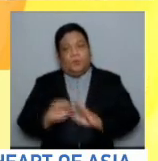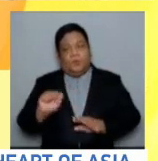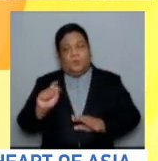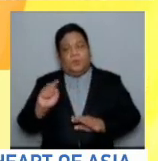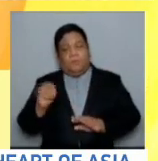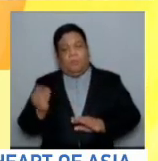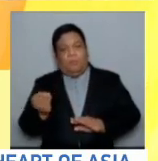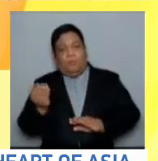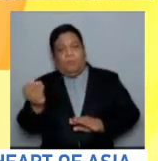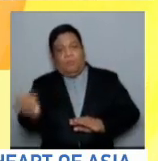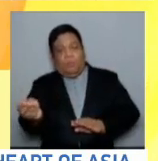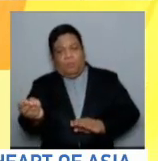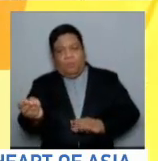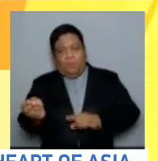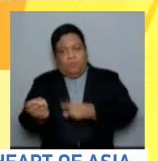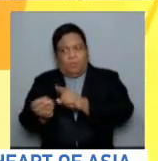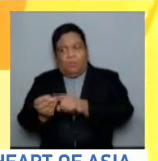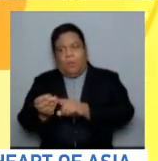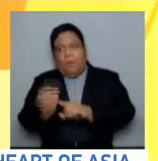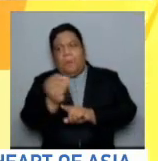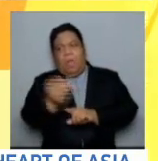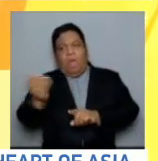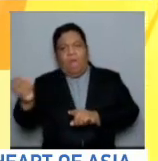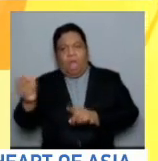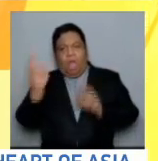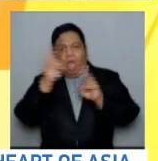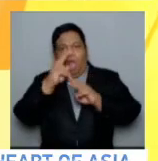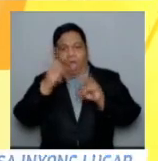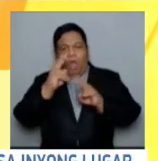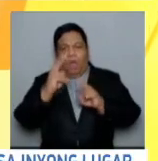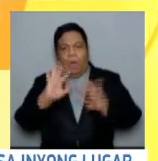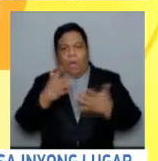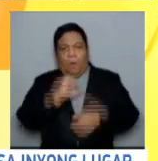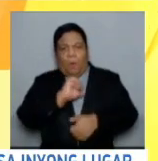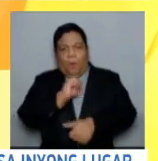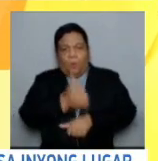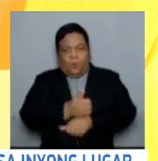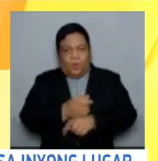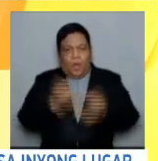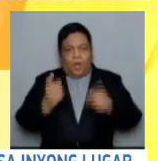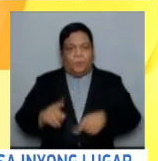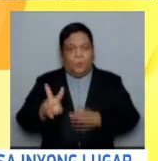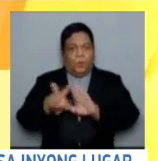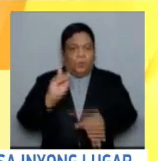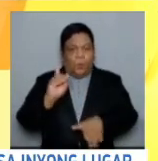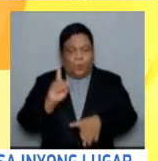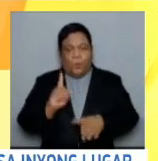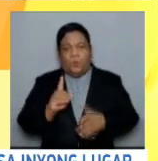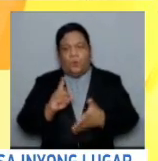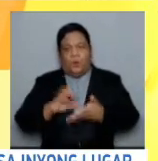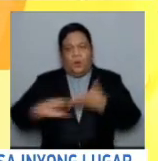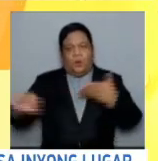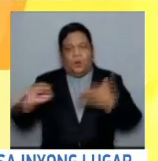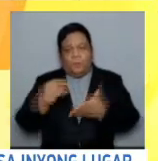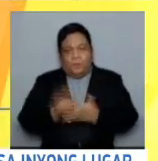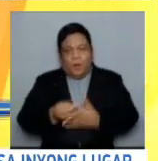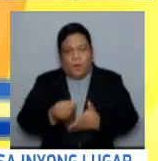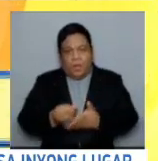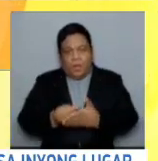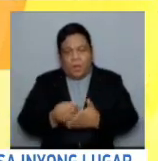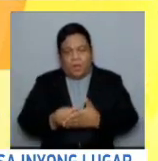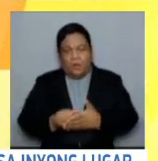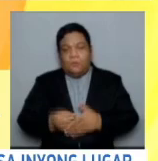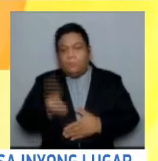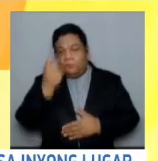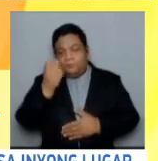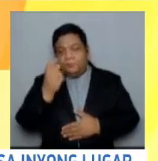ang ATM na yan, magkaroon ng unauthorized withdrawals at baka malimas ang inyong ATM. Sabi din ng BSP,